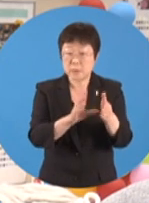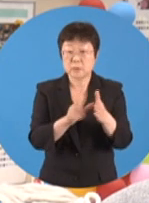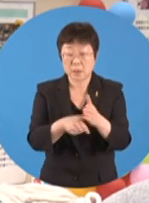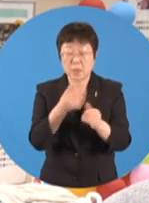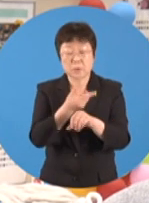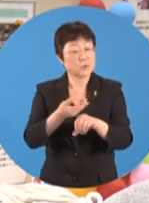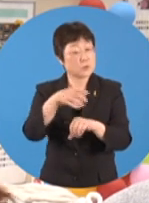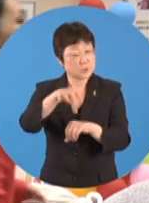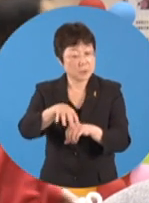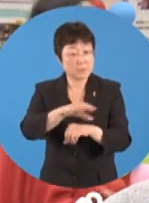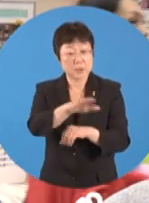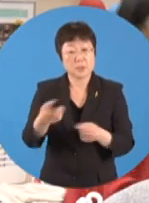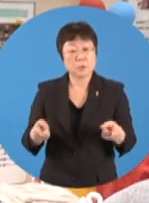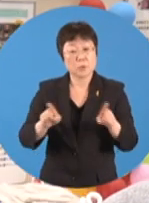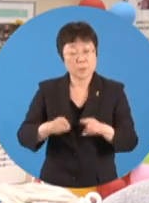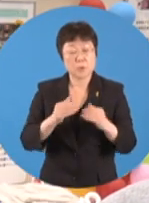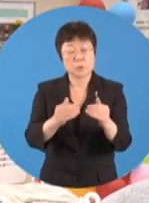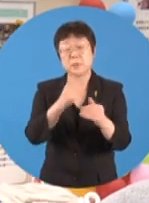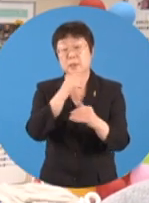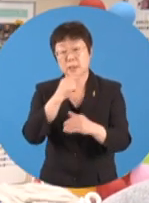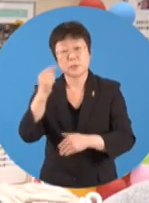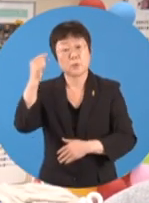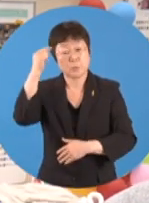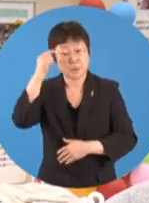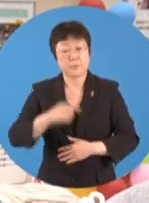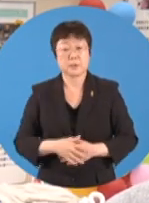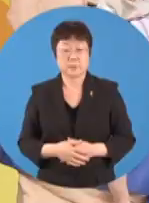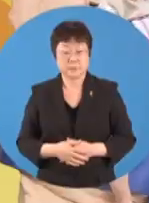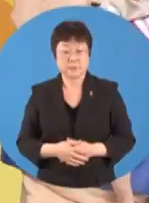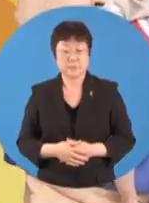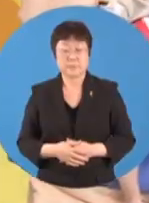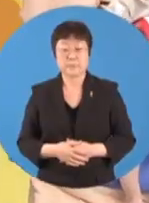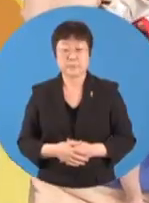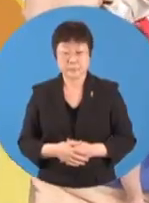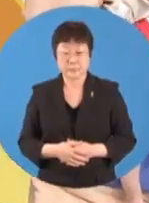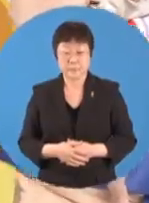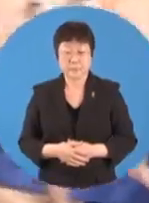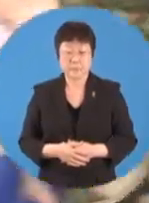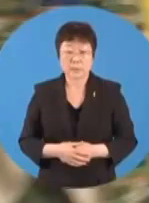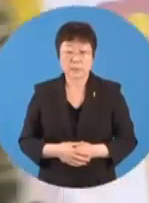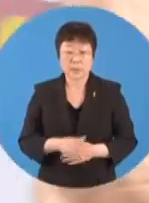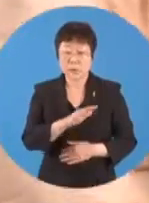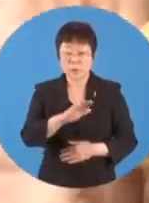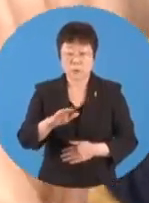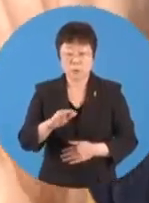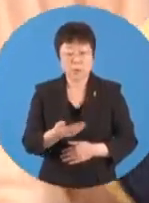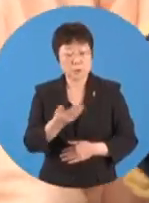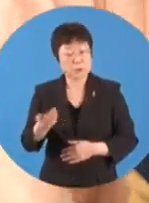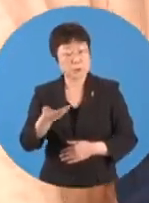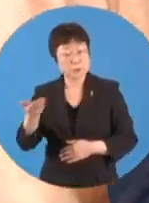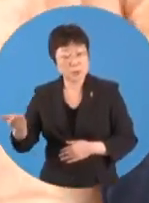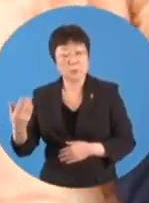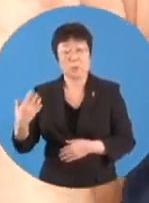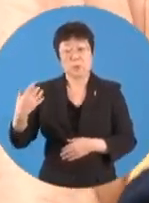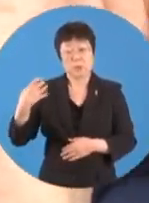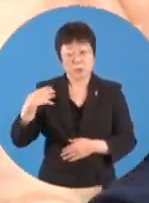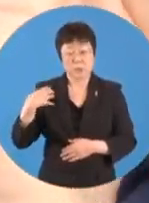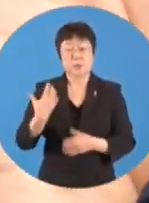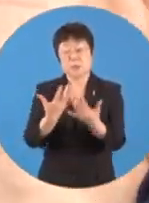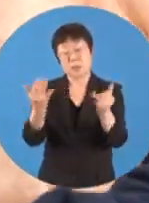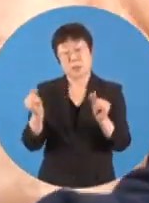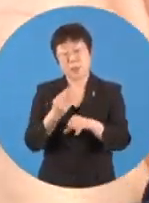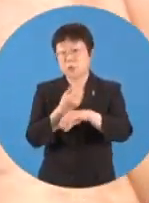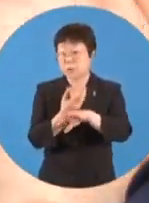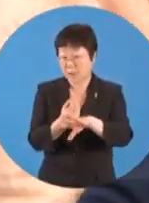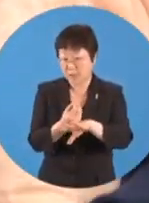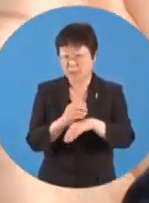徳島、皆さんと共に進めてまいりたいと思います。 子どもは時代を担う社会の宝、